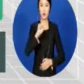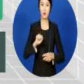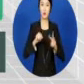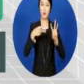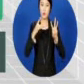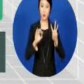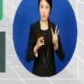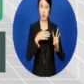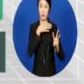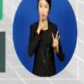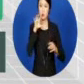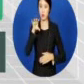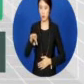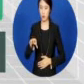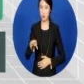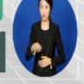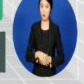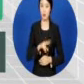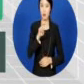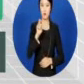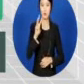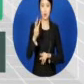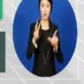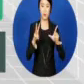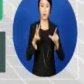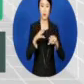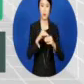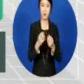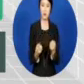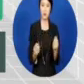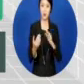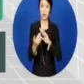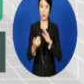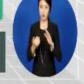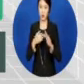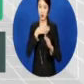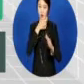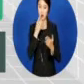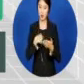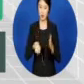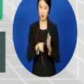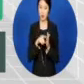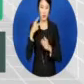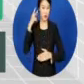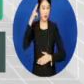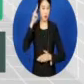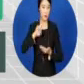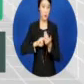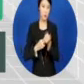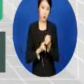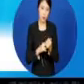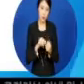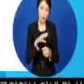쌍용삼동 경로당에서 지난 23일 추석을 앞두고 어르신들을 위한 이미용 이벤트가 열렸습니다.